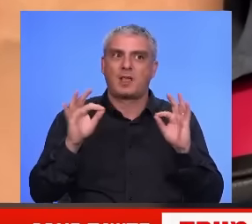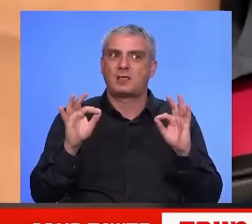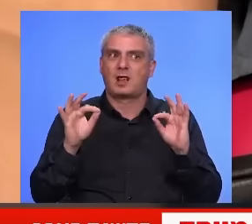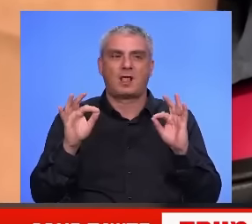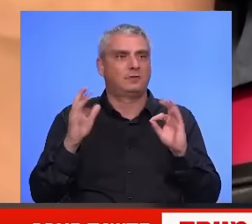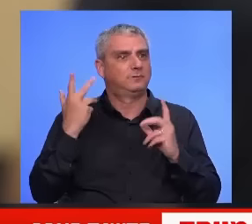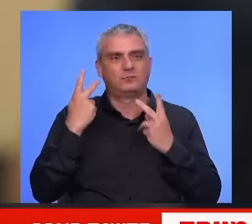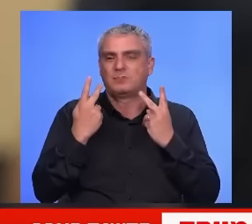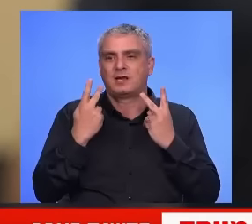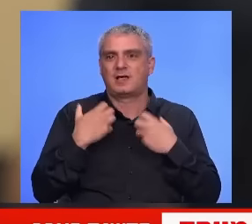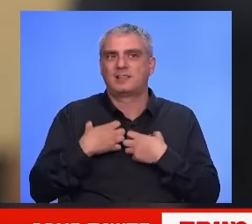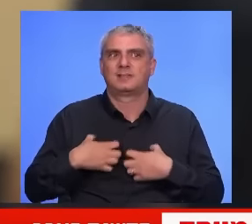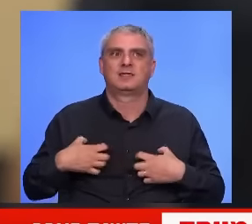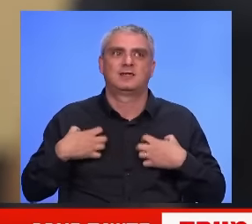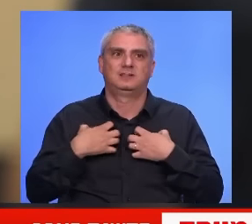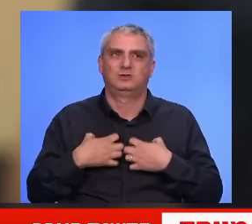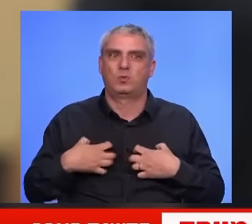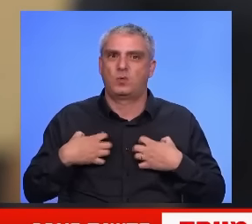היו בעיקר תסכול